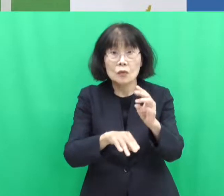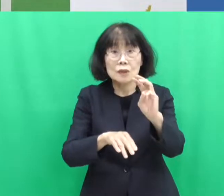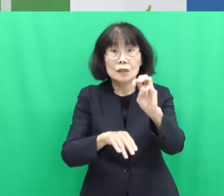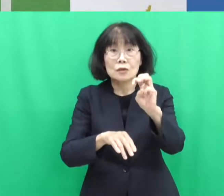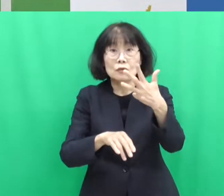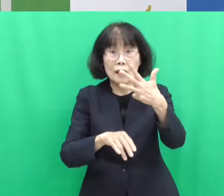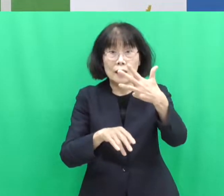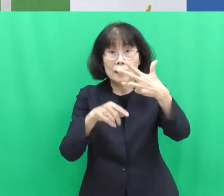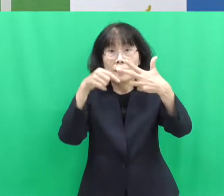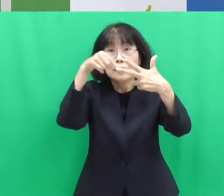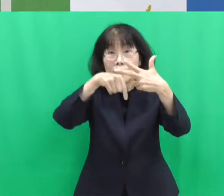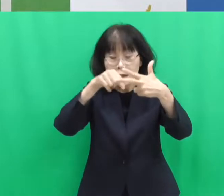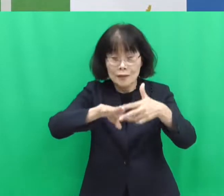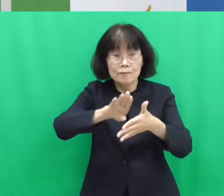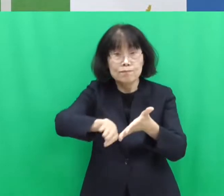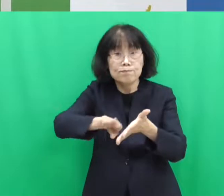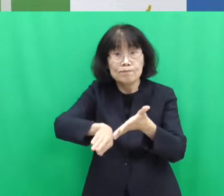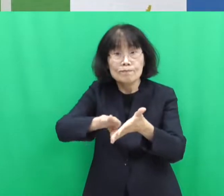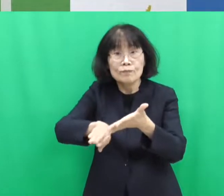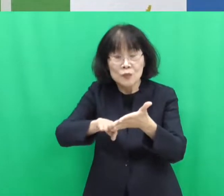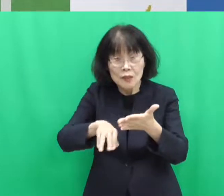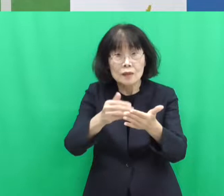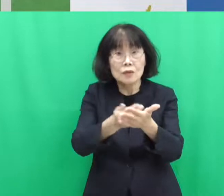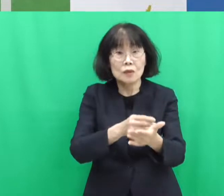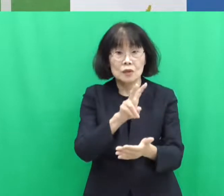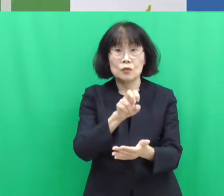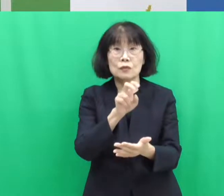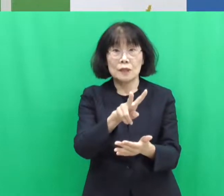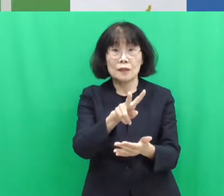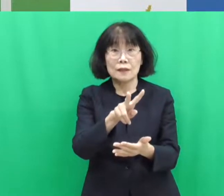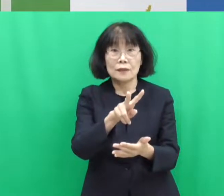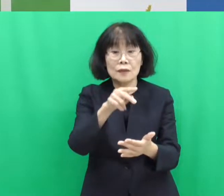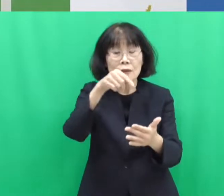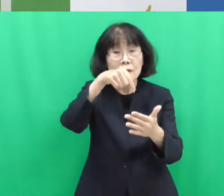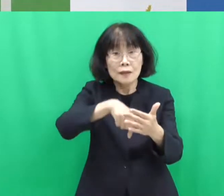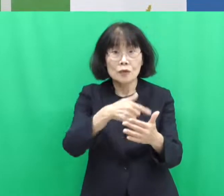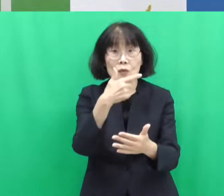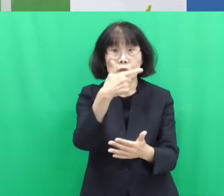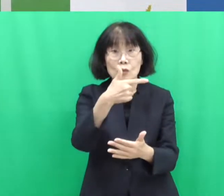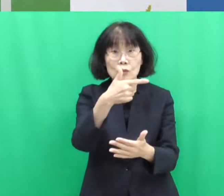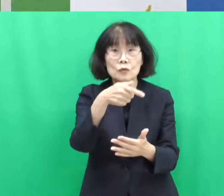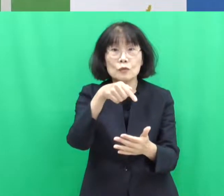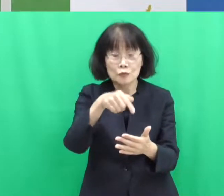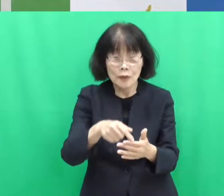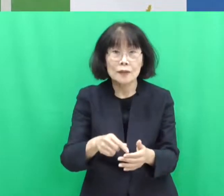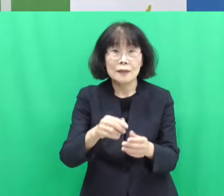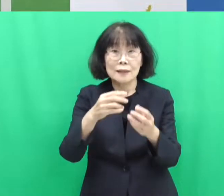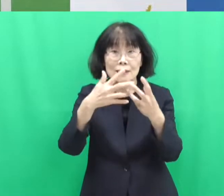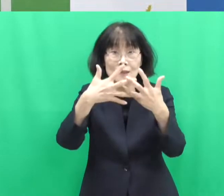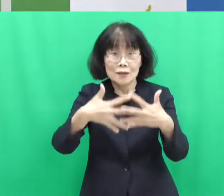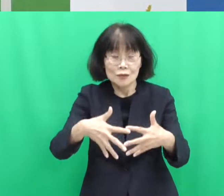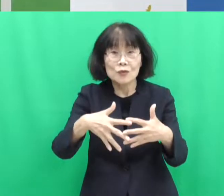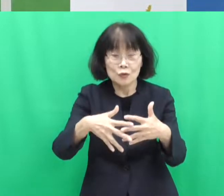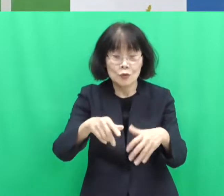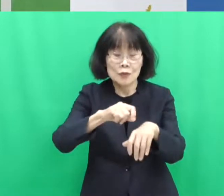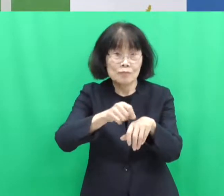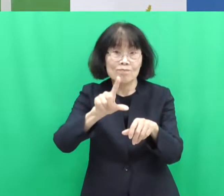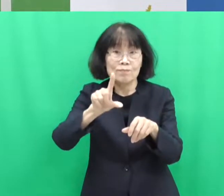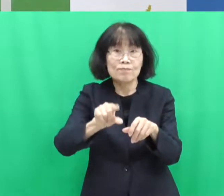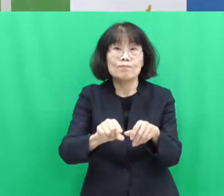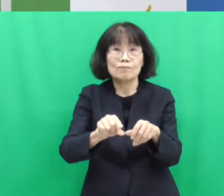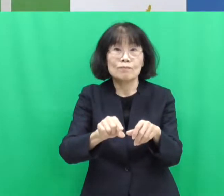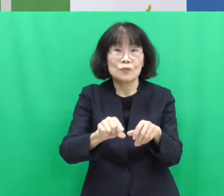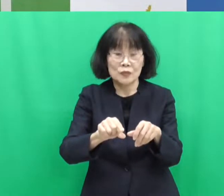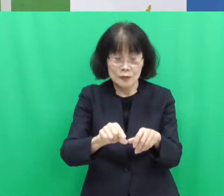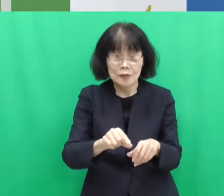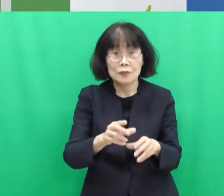から15項目を削除した22項目とし、そのうち6項目を緩和するものである。削